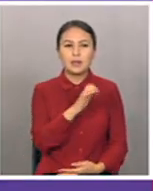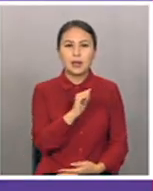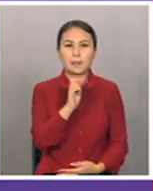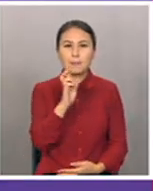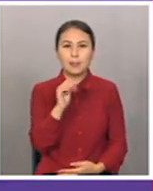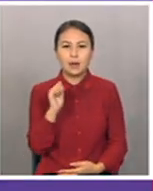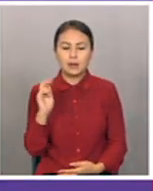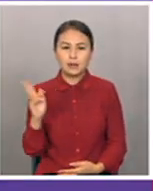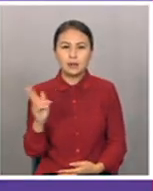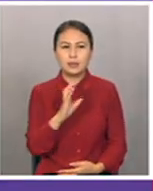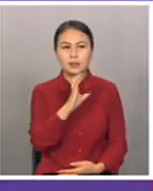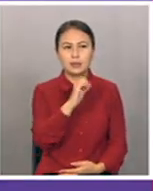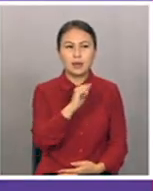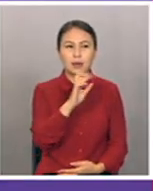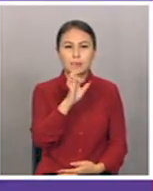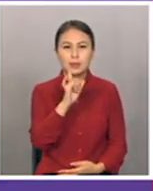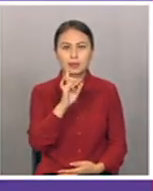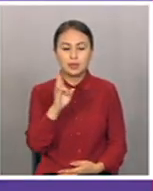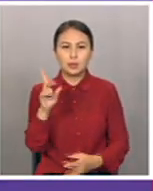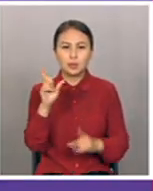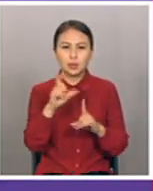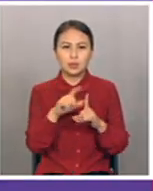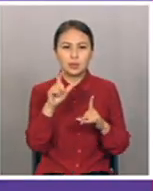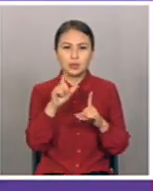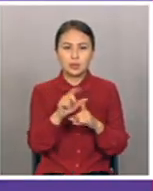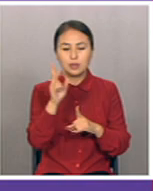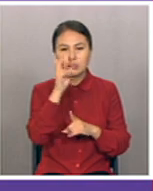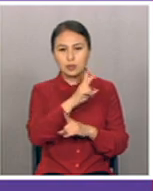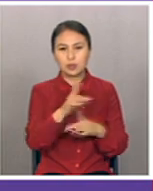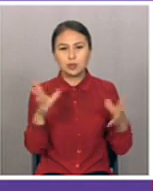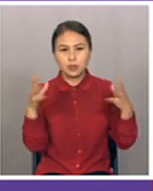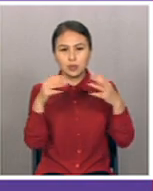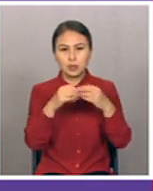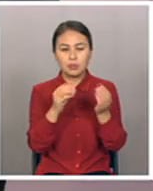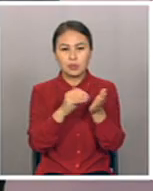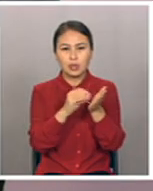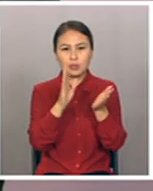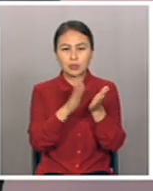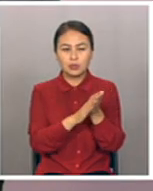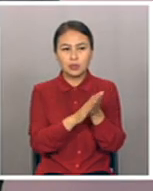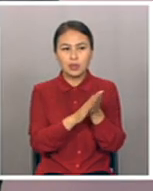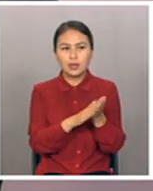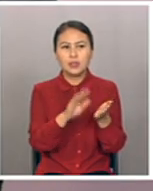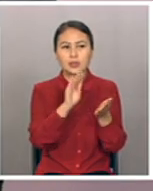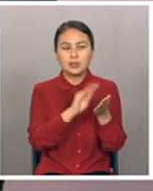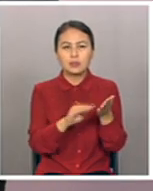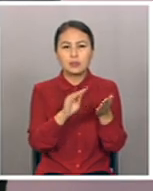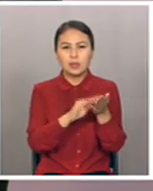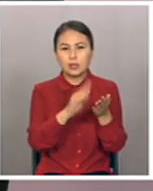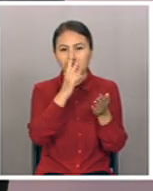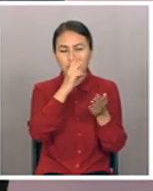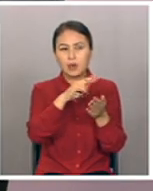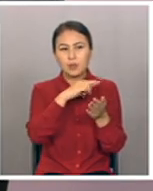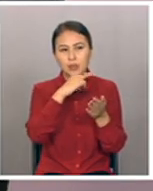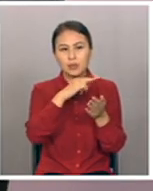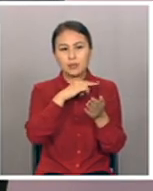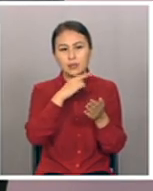Сабақ, сабын сөздерін пайдалана отырып, сөйлем құрап жіберейік. Сызбаға назар аударамыз.